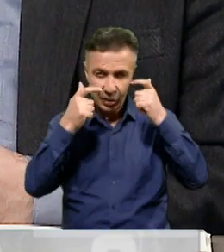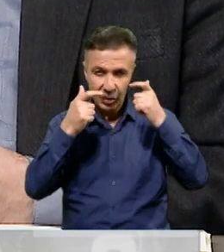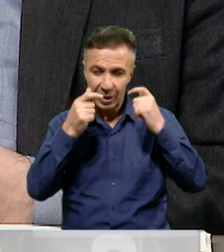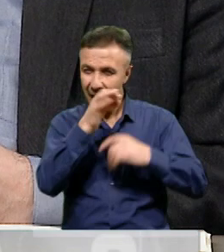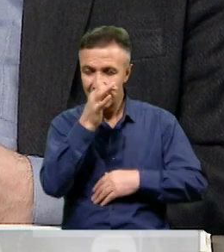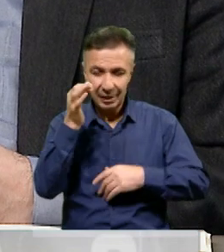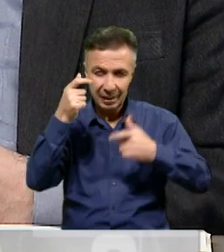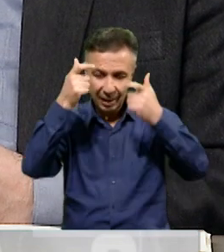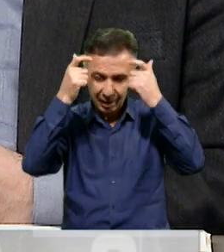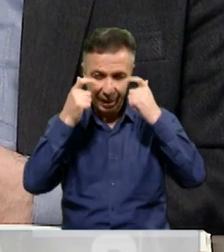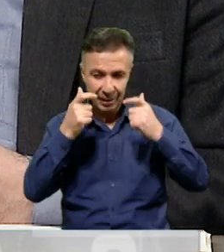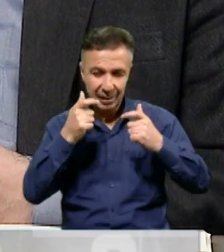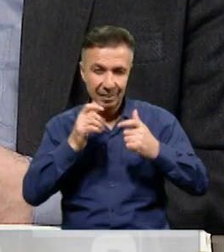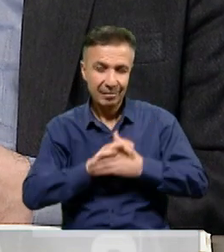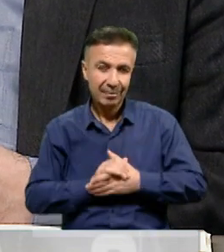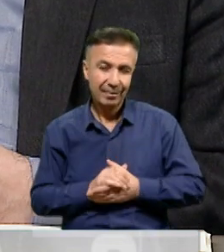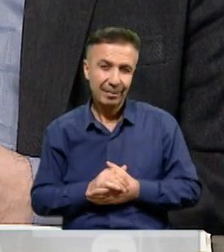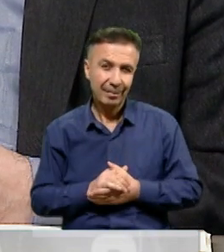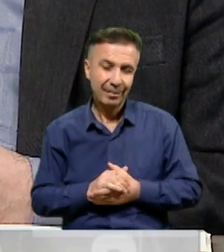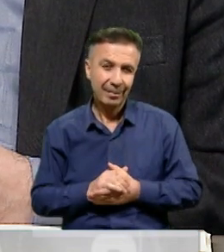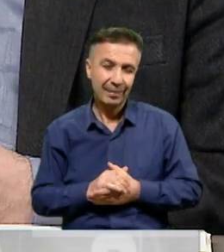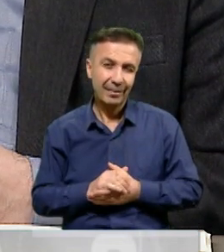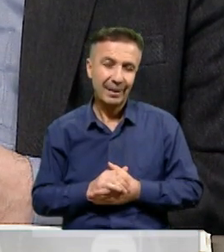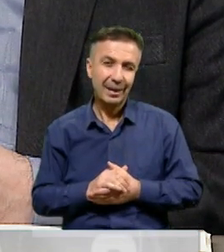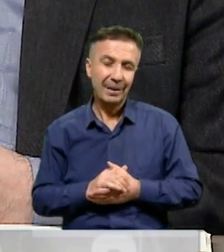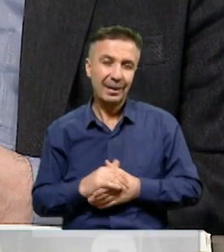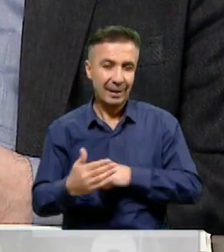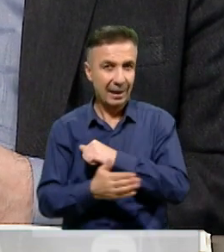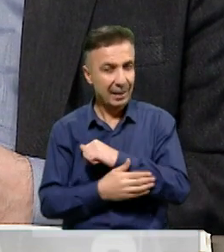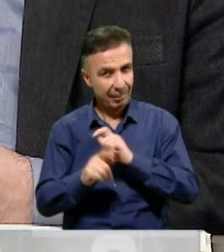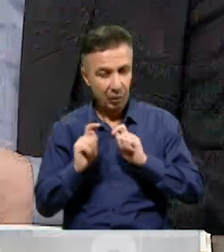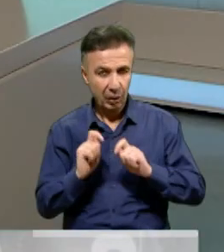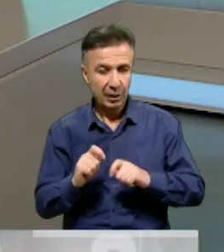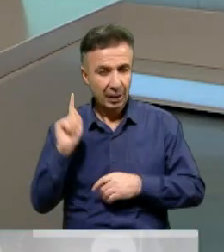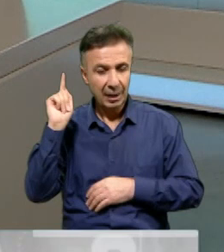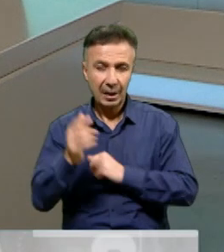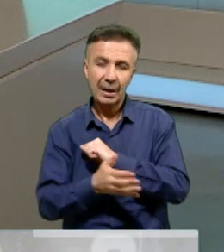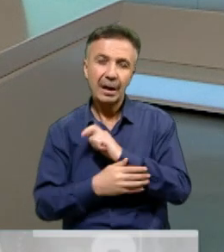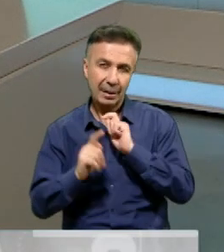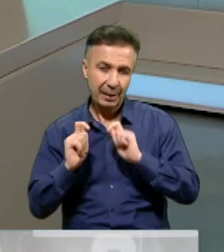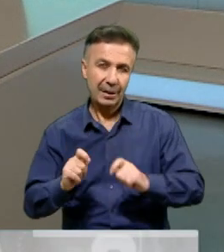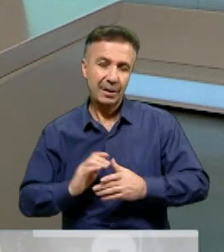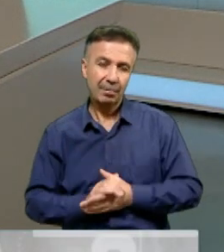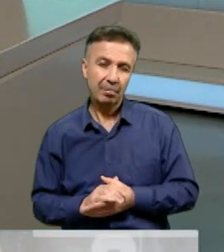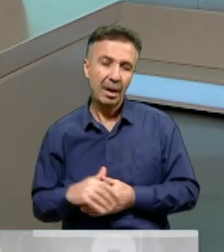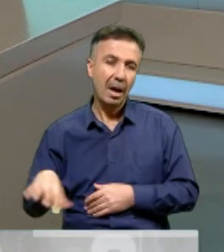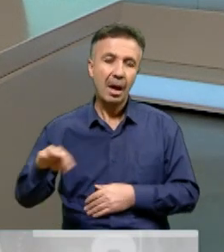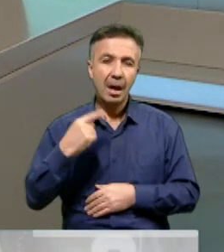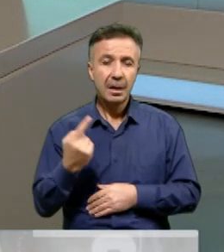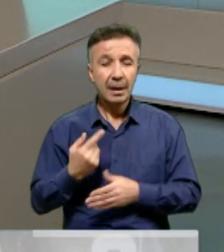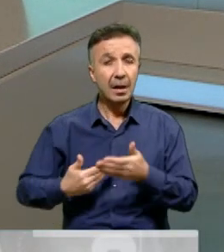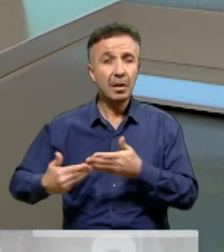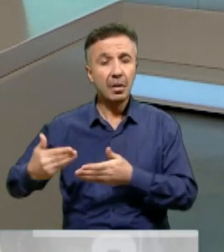ortaya yani çıksın. Yani şefaat hakkı olduğunu çok iyi biliyoruz. Sahih rivayetlerden biliyoruz. Her şeyden